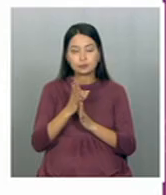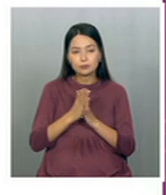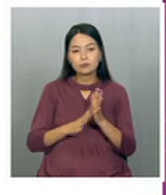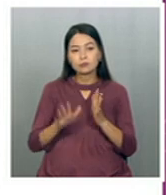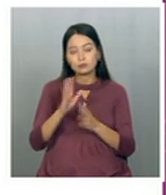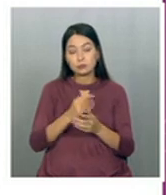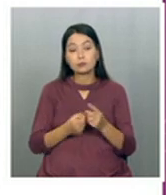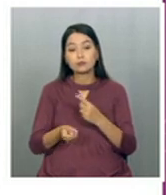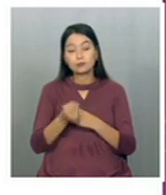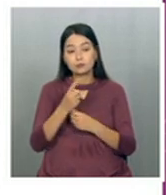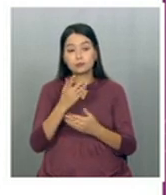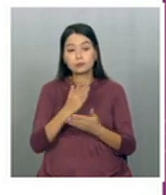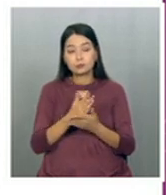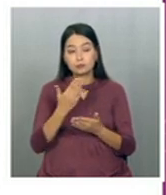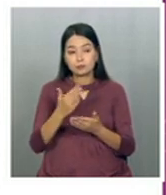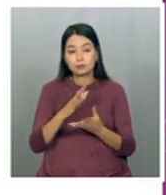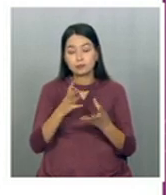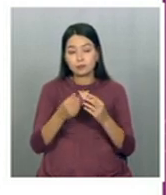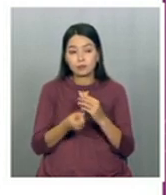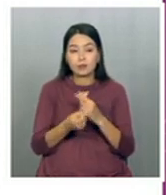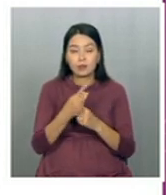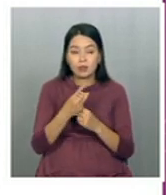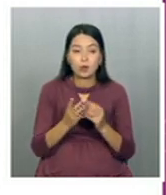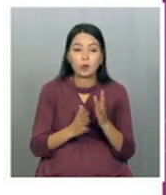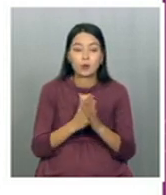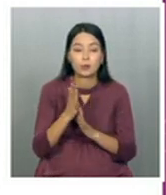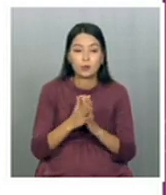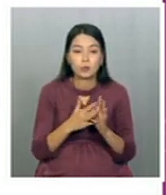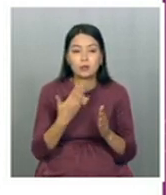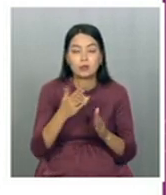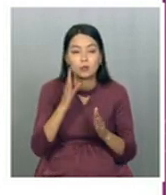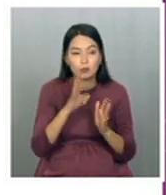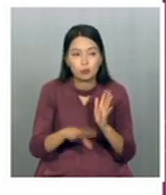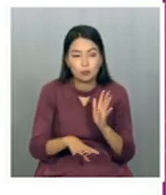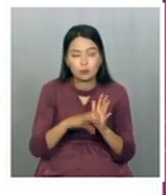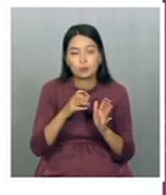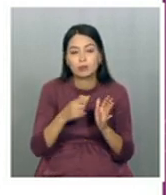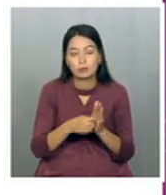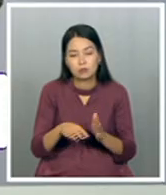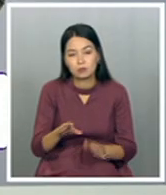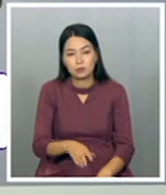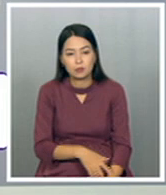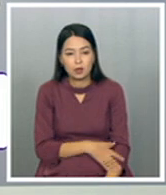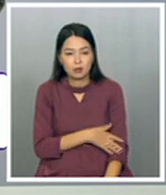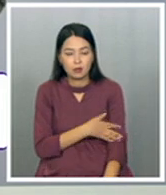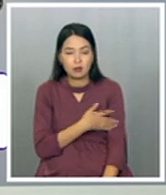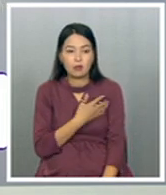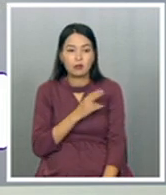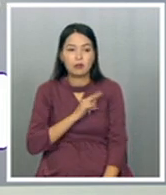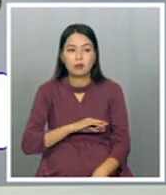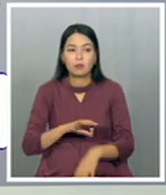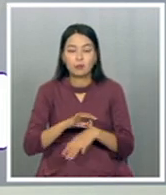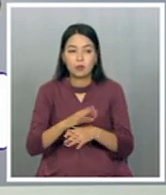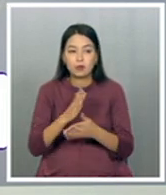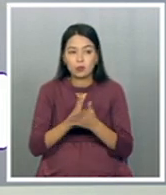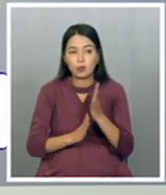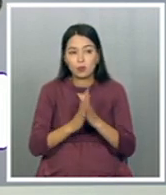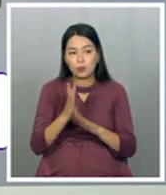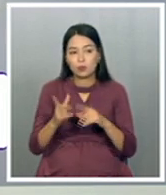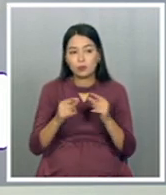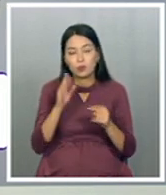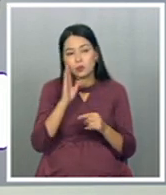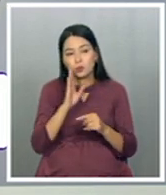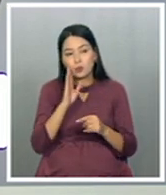болған. Олардың әсерінен өсімдікте транспирация үдерісі өте баяу жүреді. Өсімдіктер суды барынша